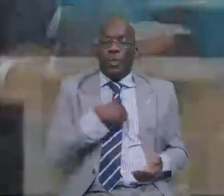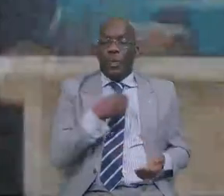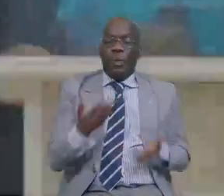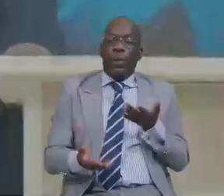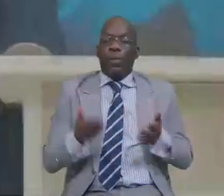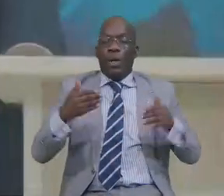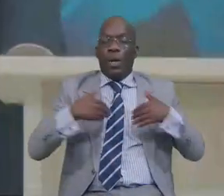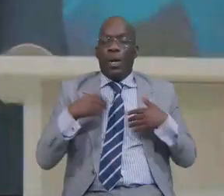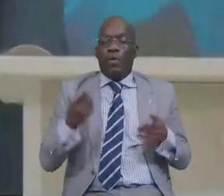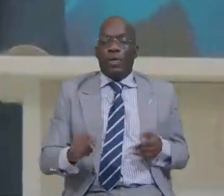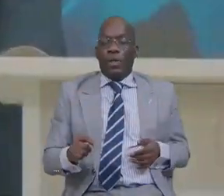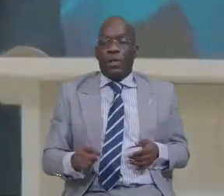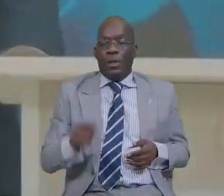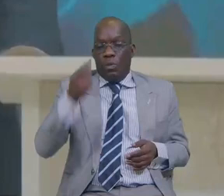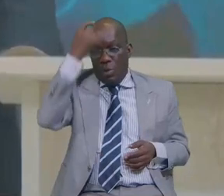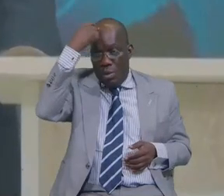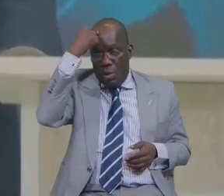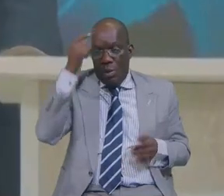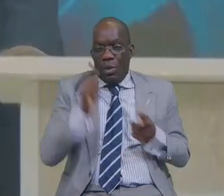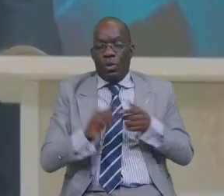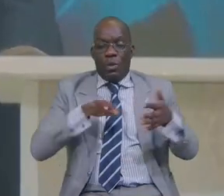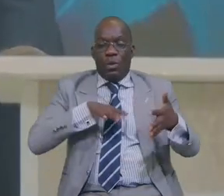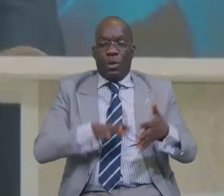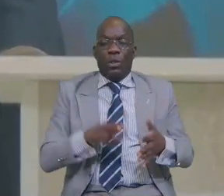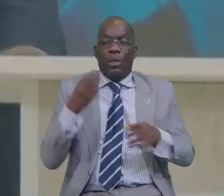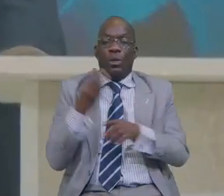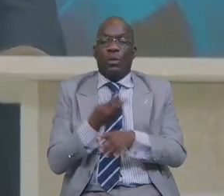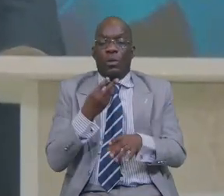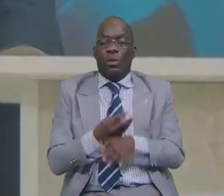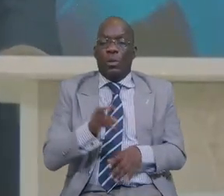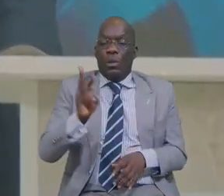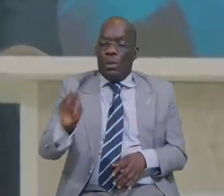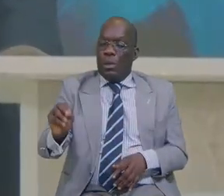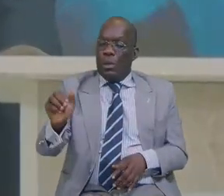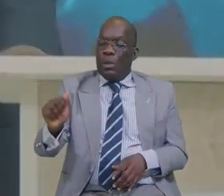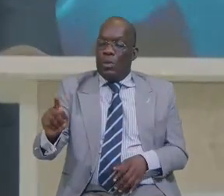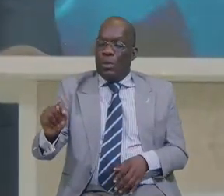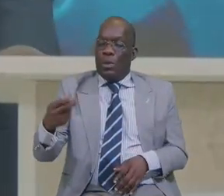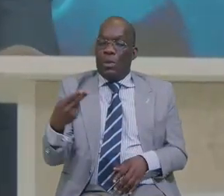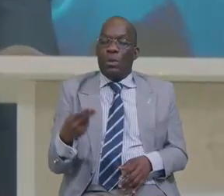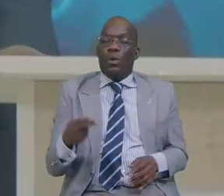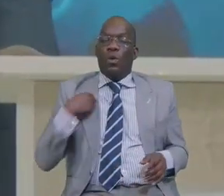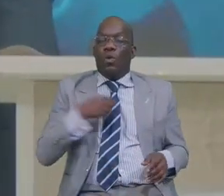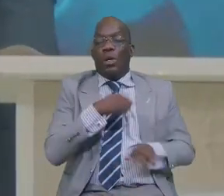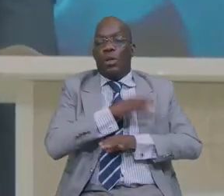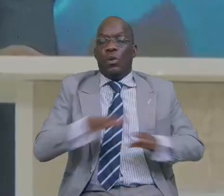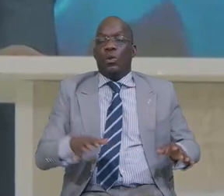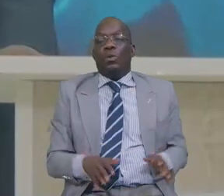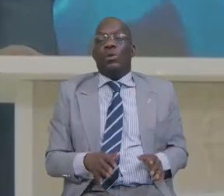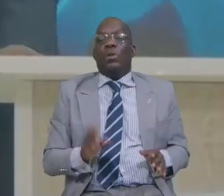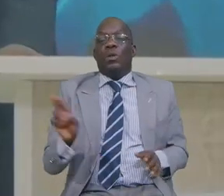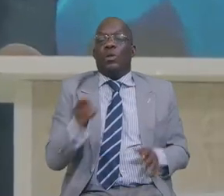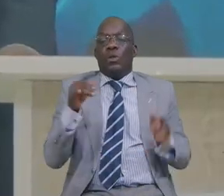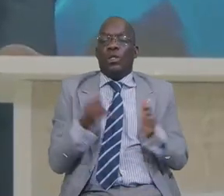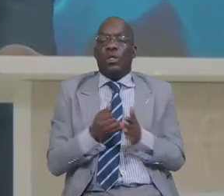Nous pouvons avoir le cerveau pour étudier les mathématiques, mais si nous ne les essayons pas et nous nous